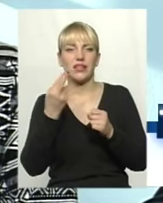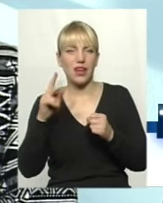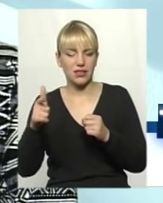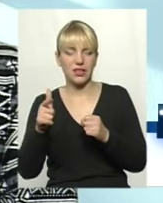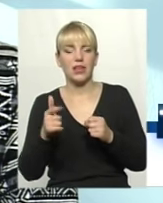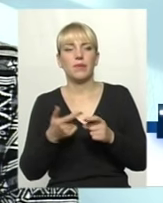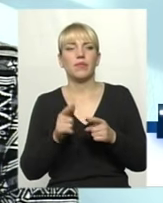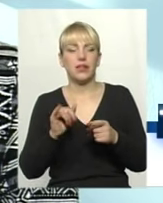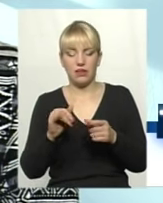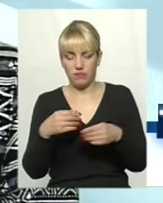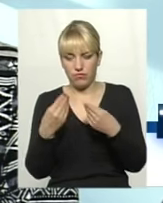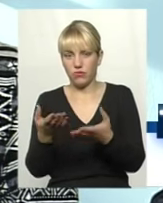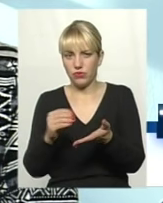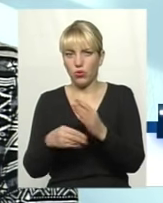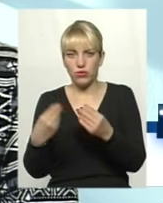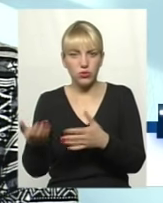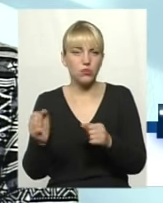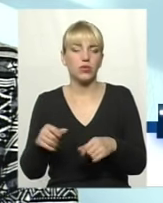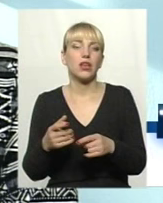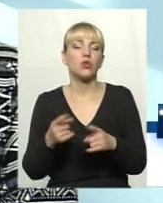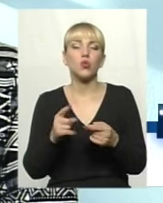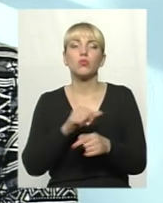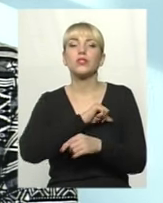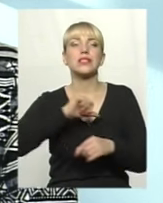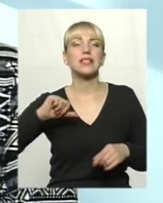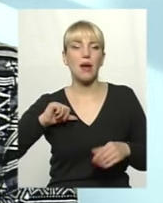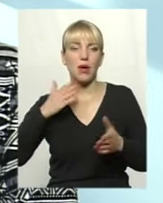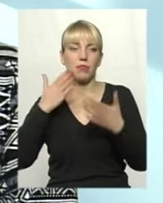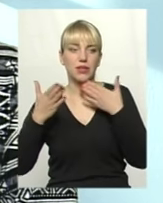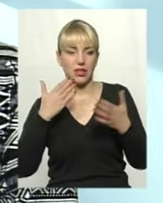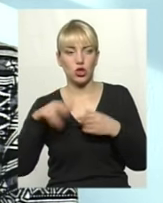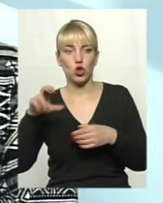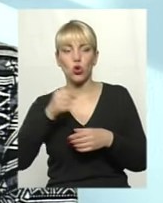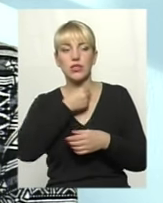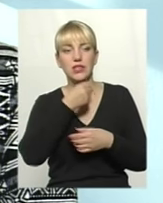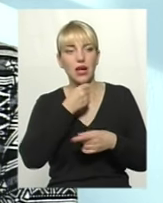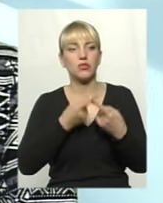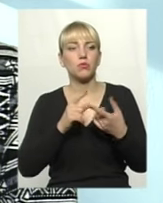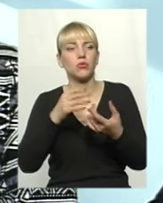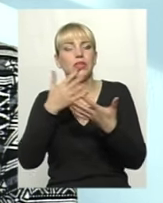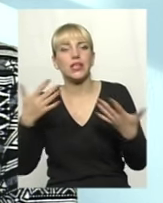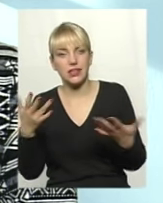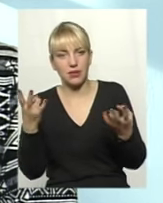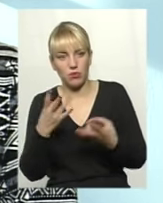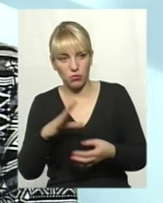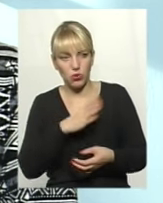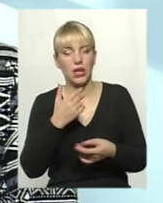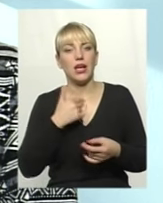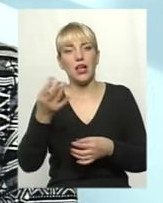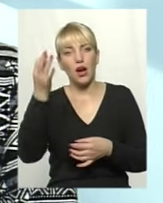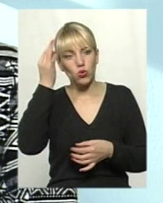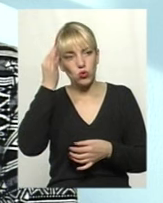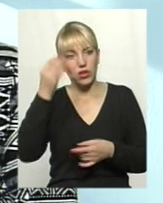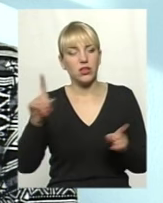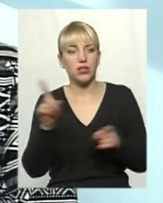підприємцю на тобі от твій витяг. Тому сам підхід до старост, він мусить бути різний. Я, по-перше, хочу нагадати,